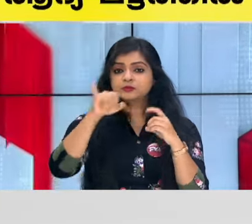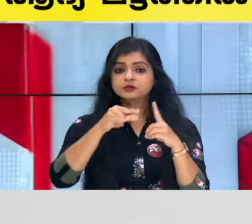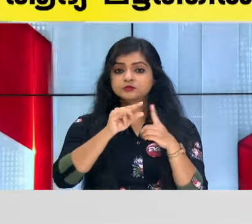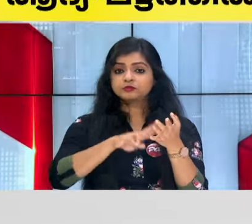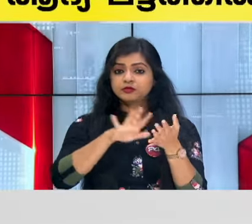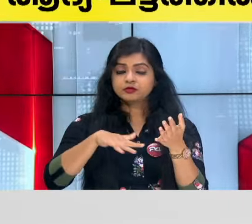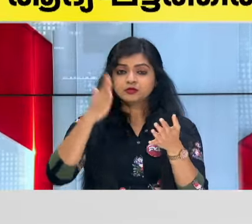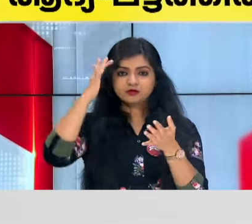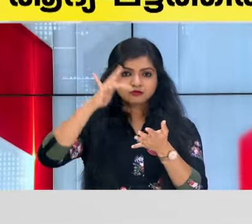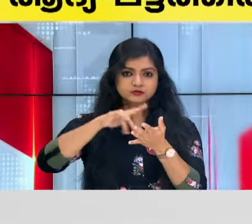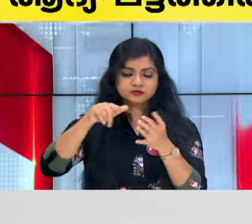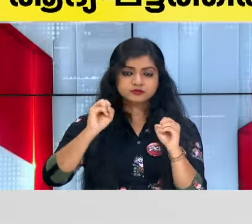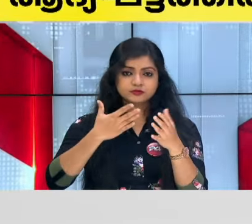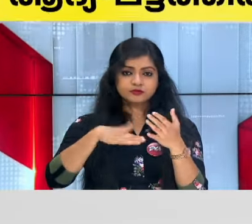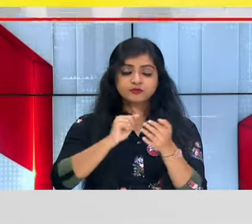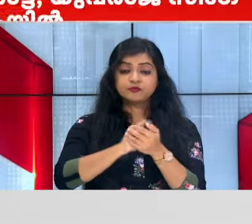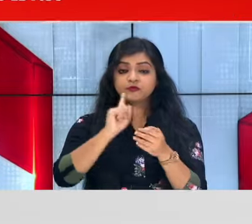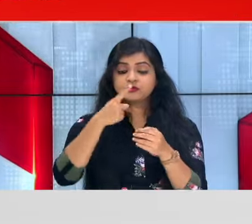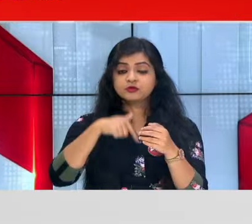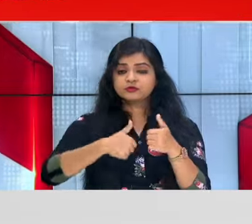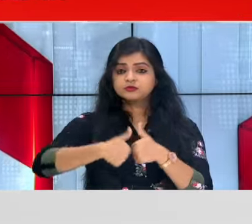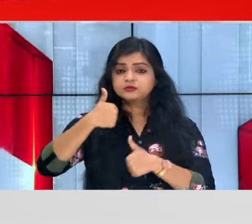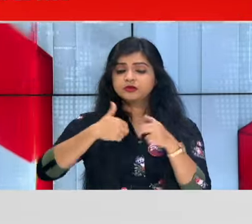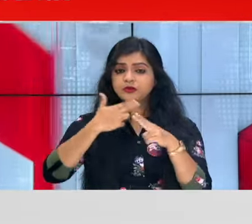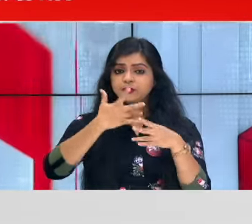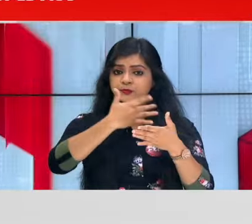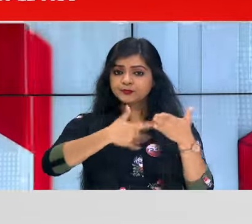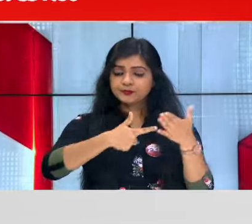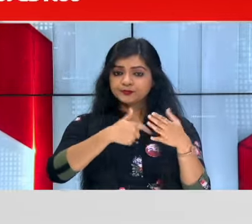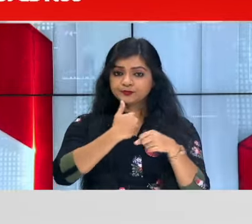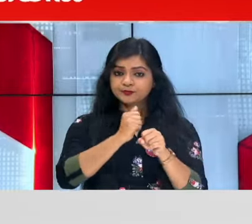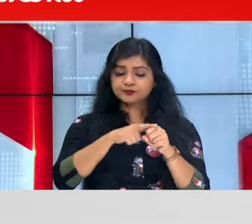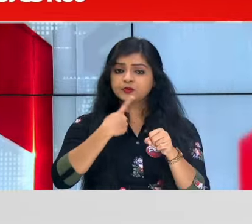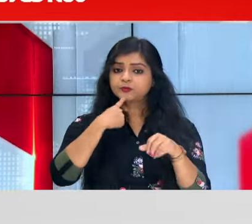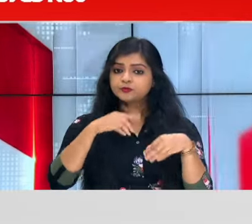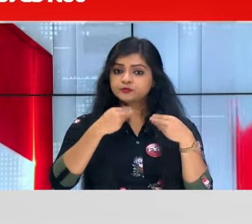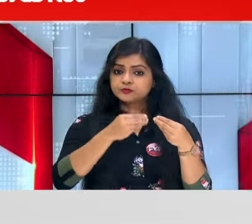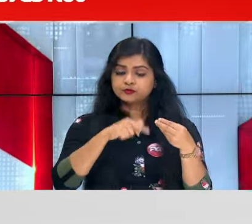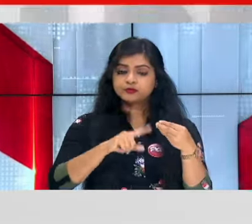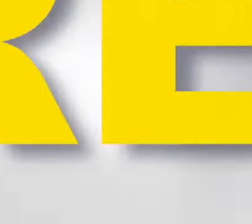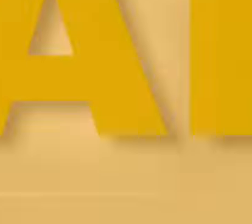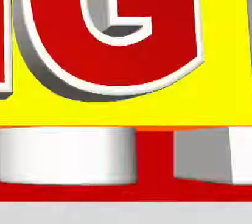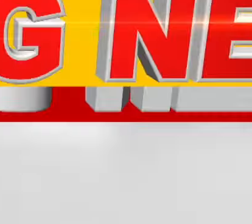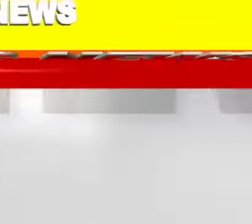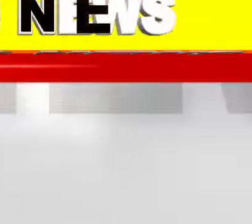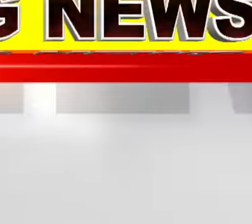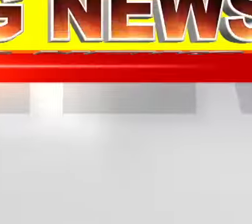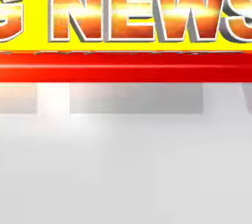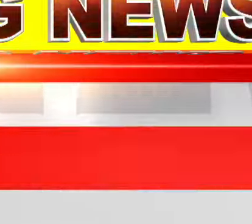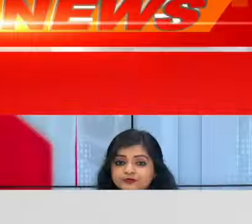ആരംഭിക്കും. പ്രധാനമായും ആദ്യഘട്ട സ്ഥാനാർത്ഥി പട്ടിക തയ്യാറാക്കുക, അതിന് അംഗീകാരം നൽകുക എന്നുള്ളതാണ് കേന്ദ്ര തെരഞ്ഞെടുപ്പ് സമിതി